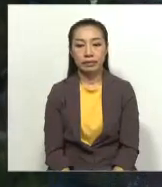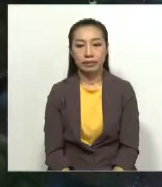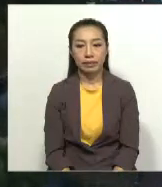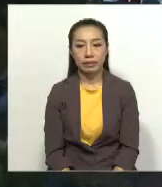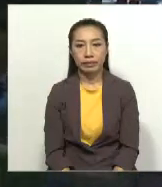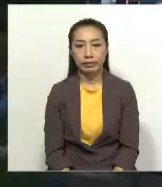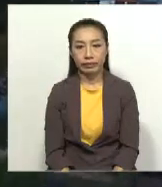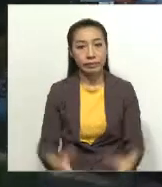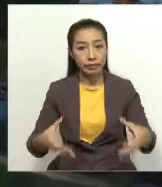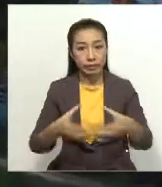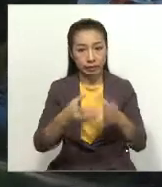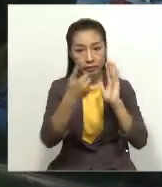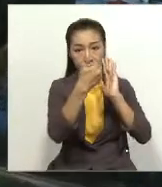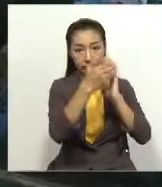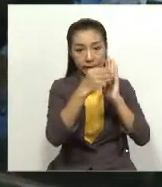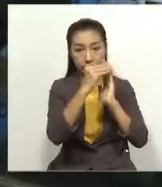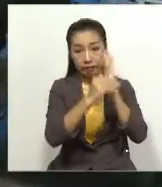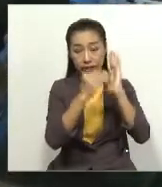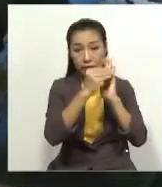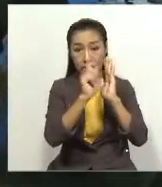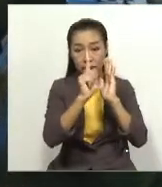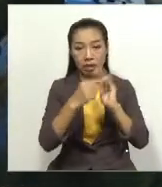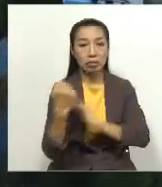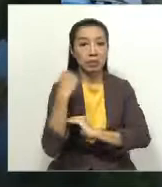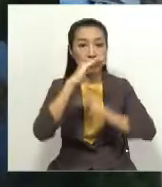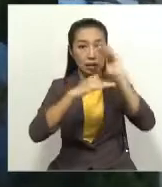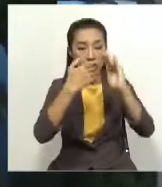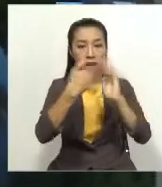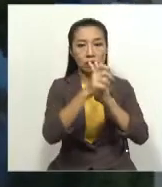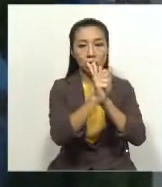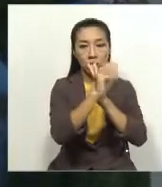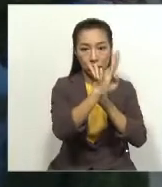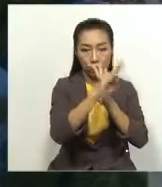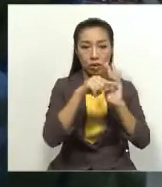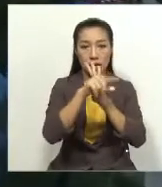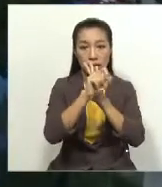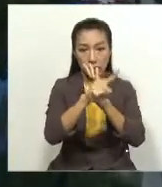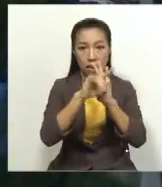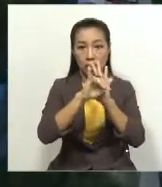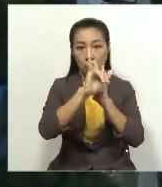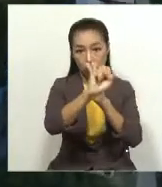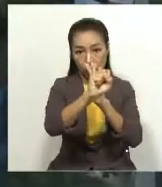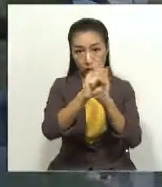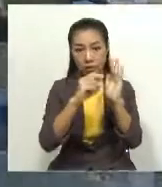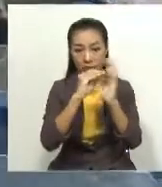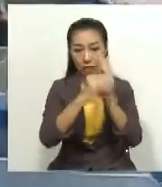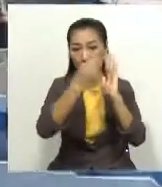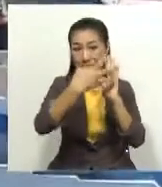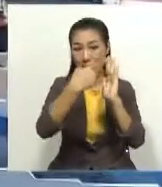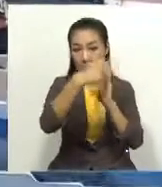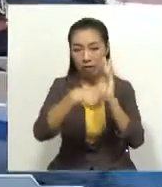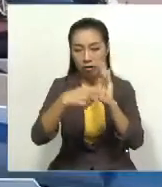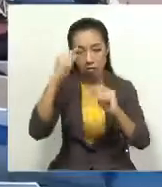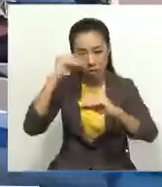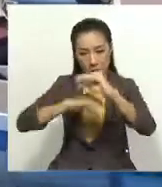กลุ่มจังหวัดภาคตะวันออกเฉียงเหนือตอนล่าง2ประกอบด้วยอำนาจเจริญอุบลราชธานีศรีสะเกษและยโสธรเตรียมนำเสนอโครง